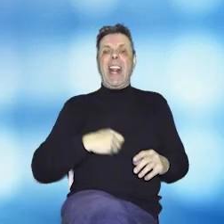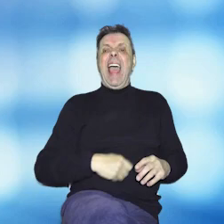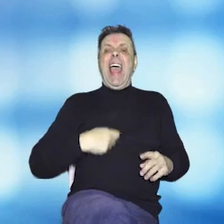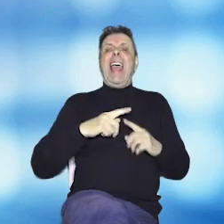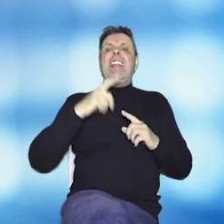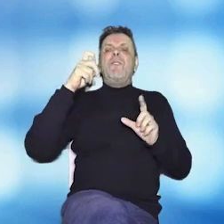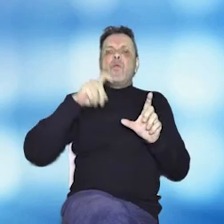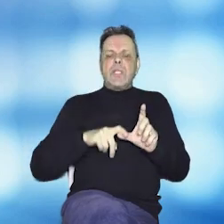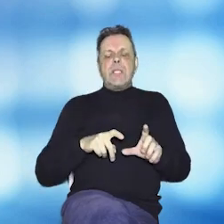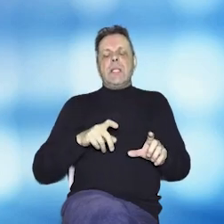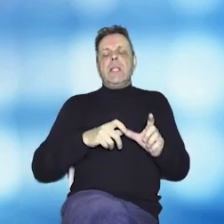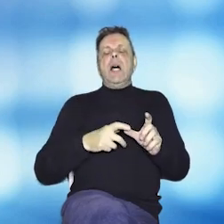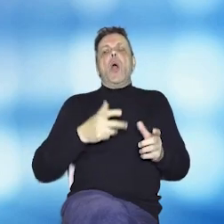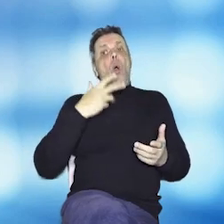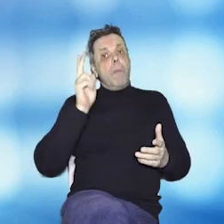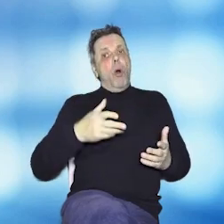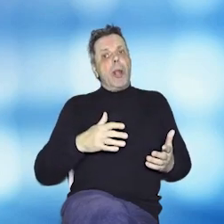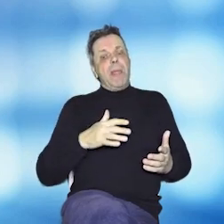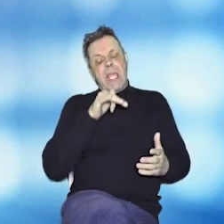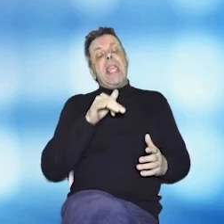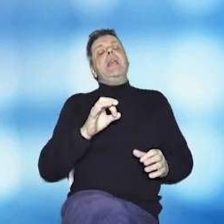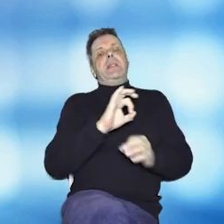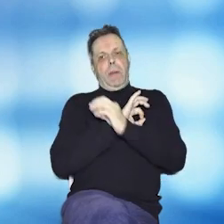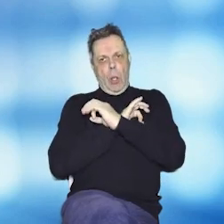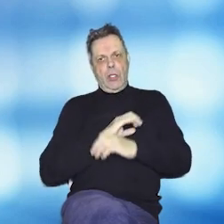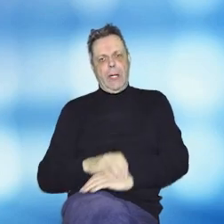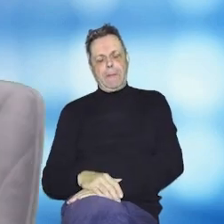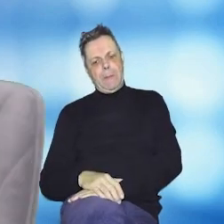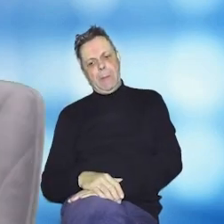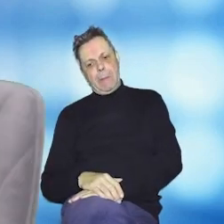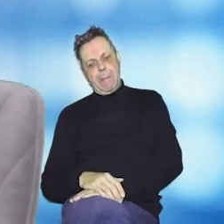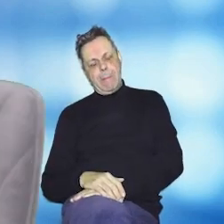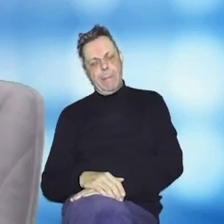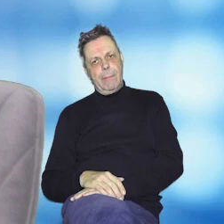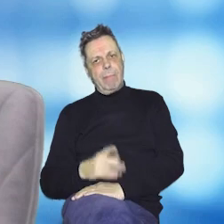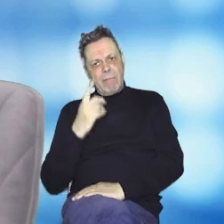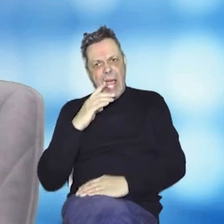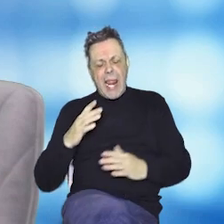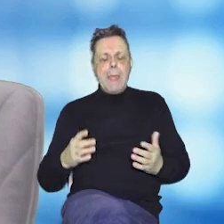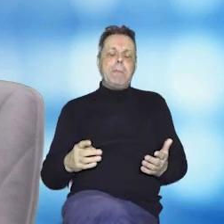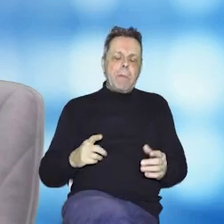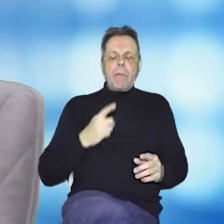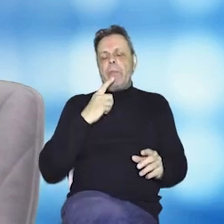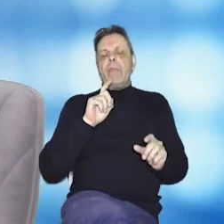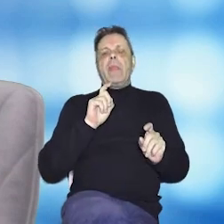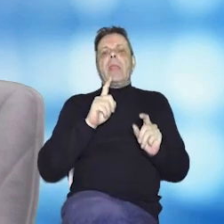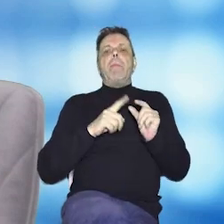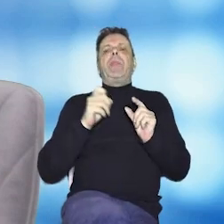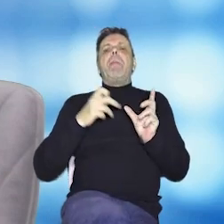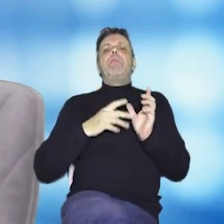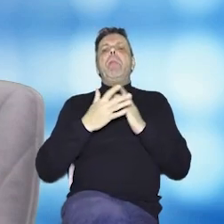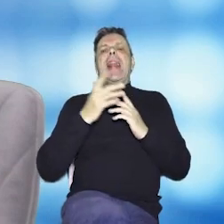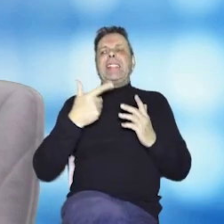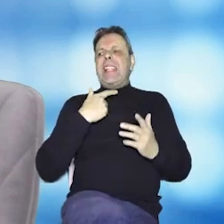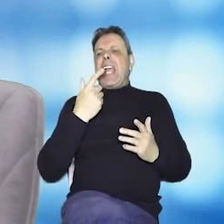koji može biti jako nezgodna, da ne velim i smrtonosna bolest. Ali u užem smislu paraziti, kad govorimo o